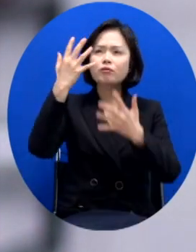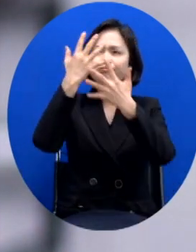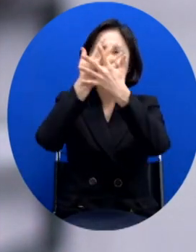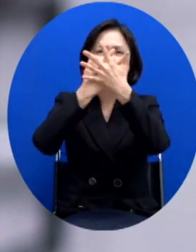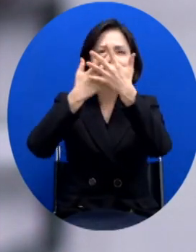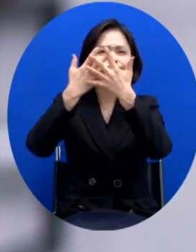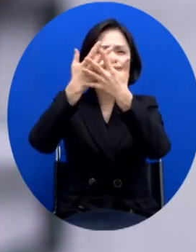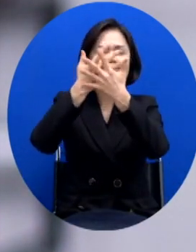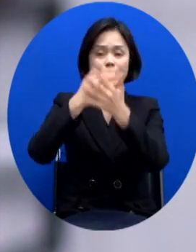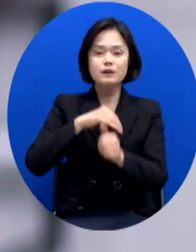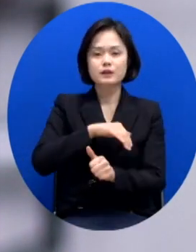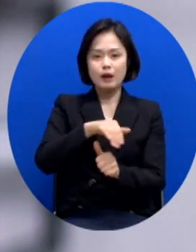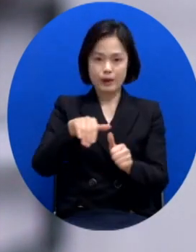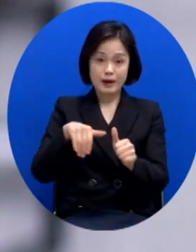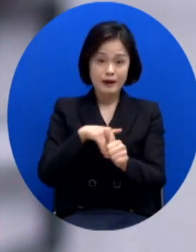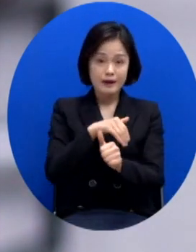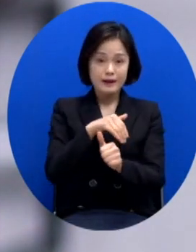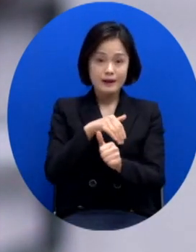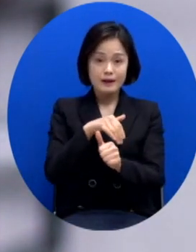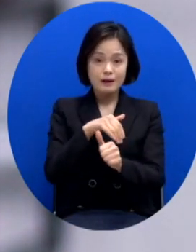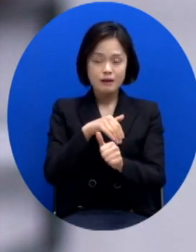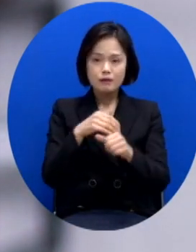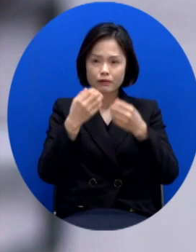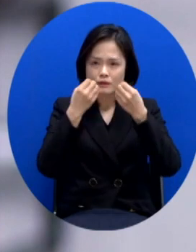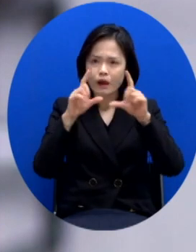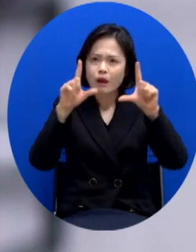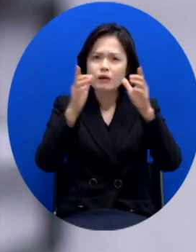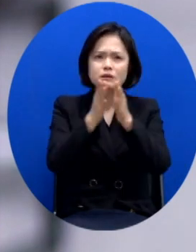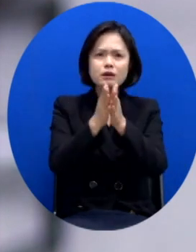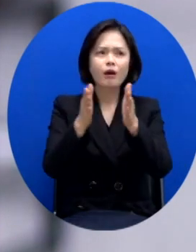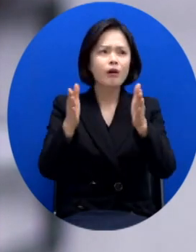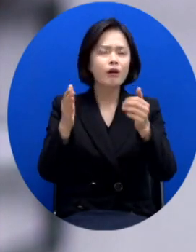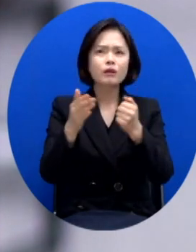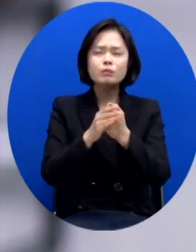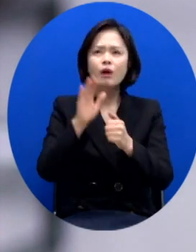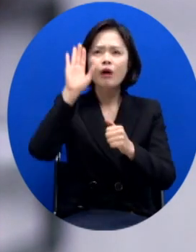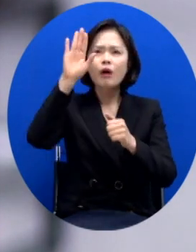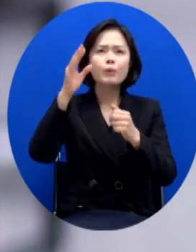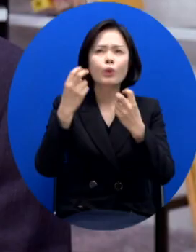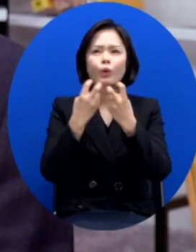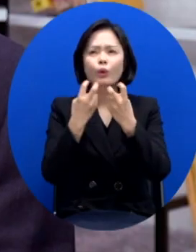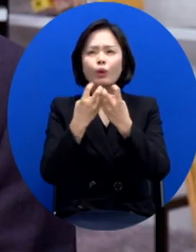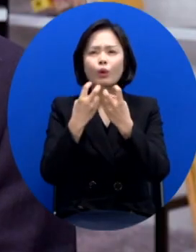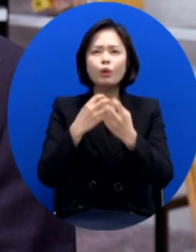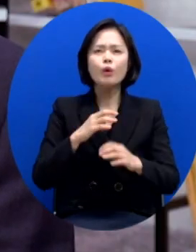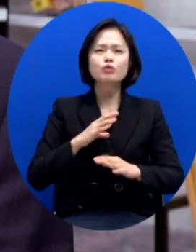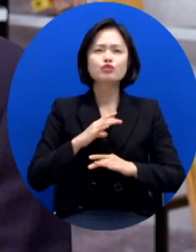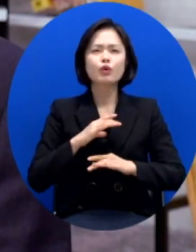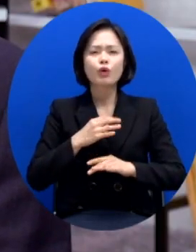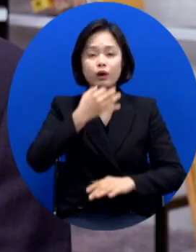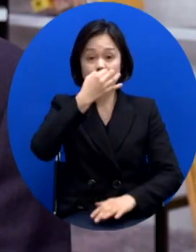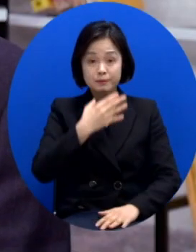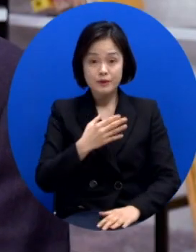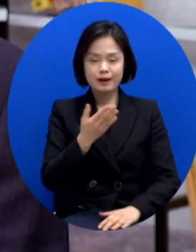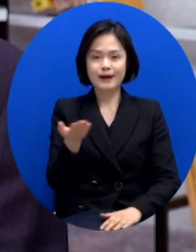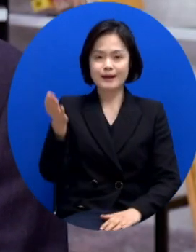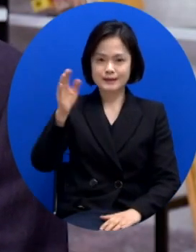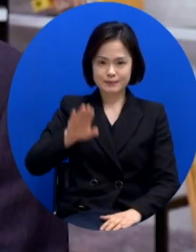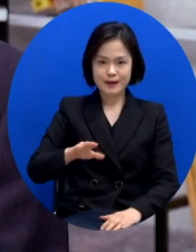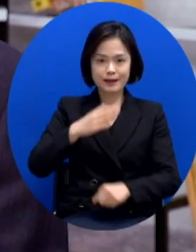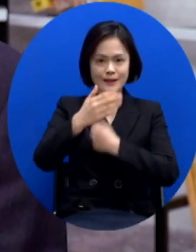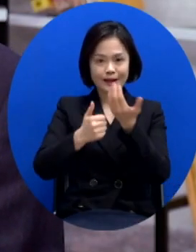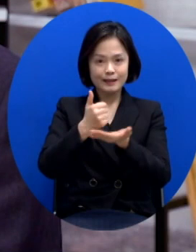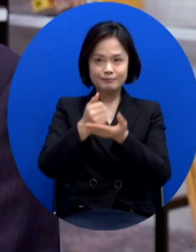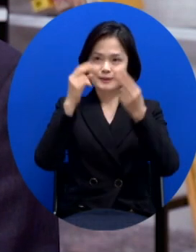속에서 새해를 맞이하는 것이 두렵고 힘든 일이지만 하나님을 향한 온전한